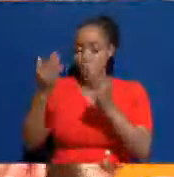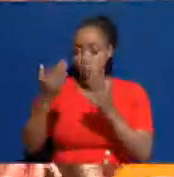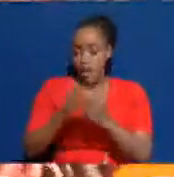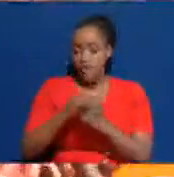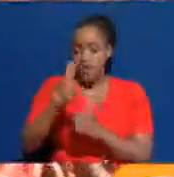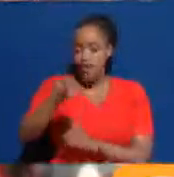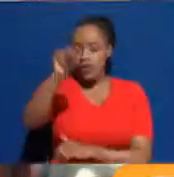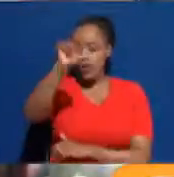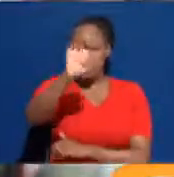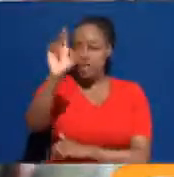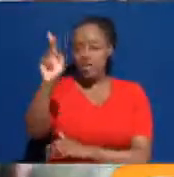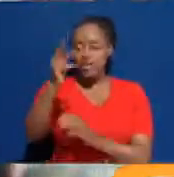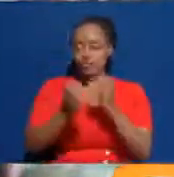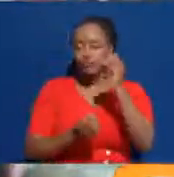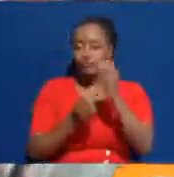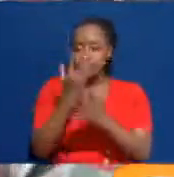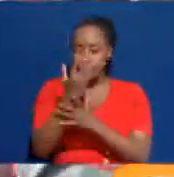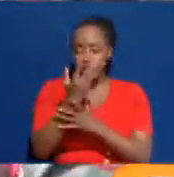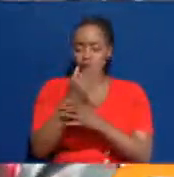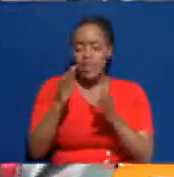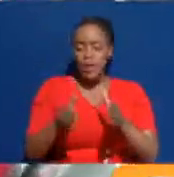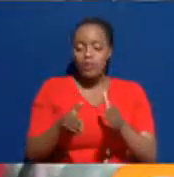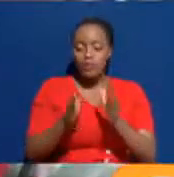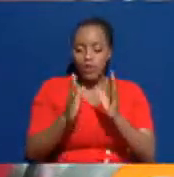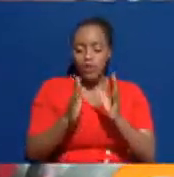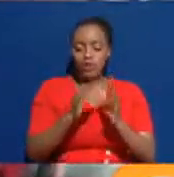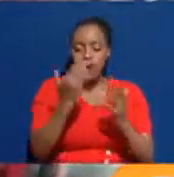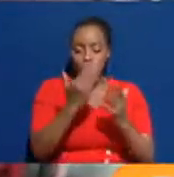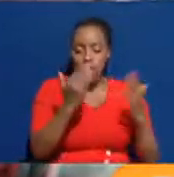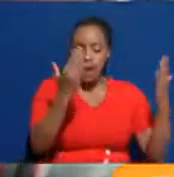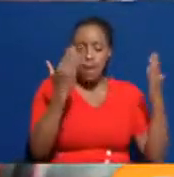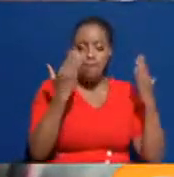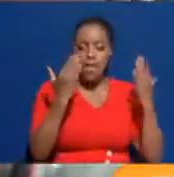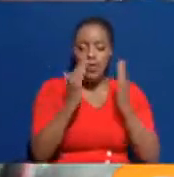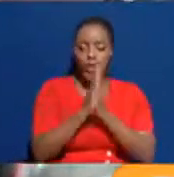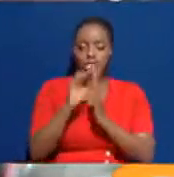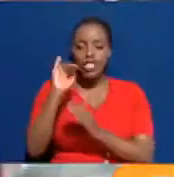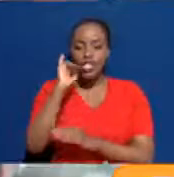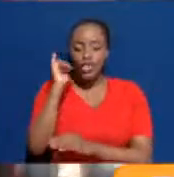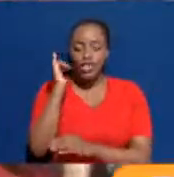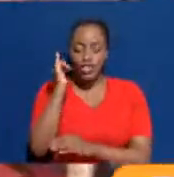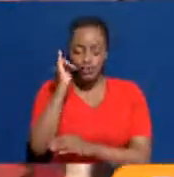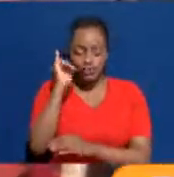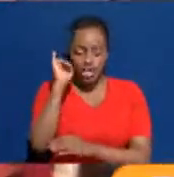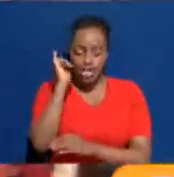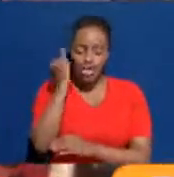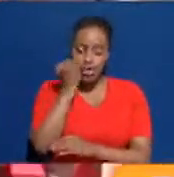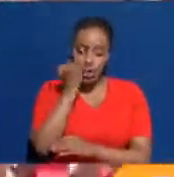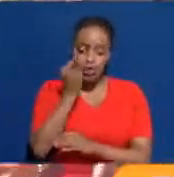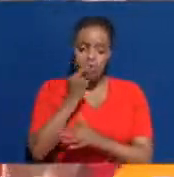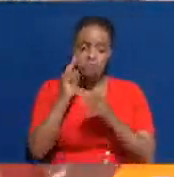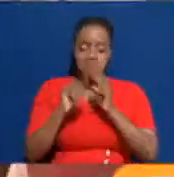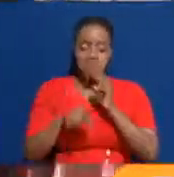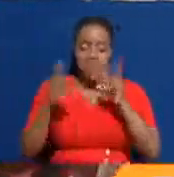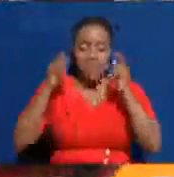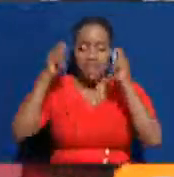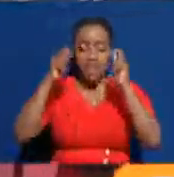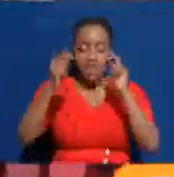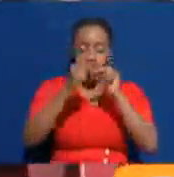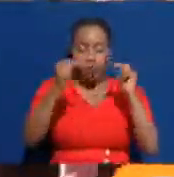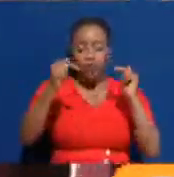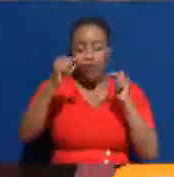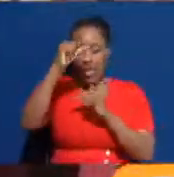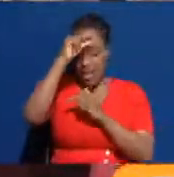mwa nchi kuzindua mtandao wa barabara kati ya kaunti za Meru na Isiolo. Rais Ruto amesema maandamano ya kupinga